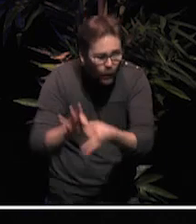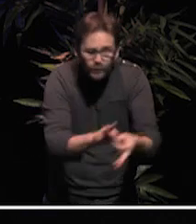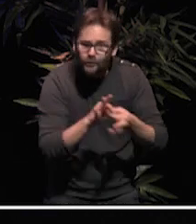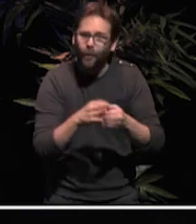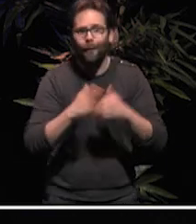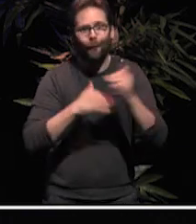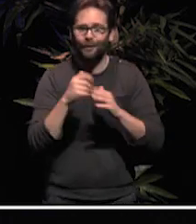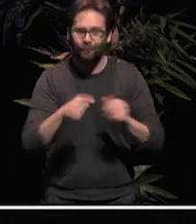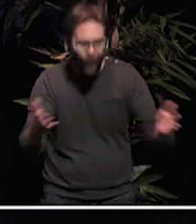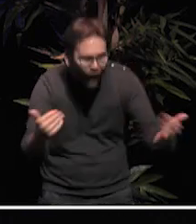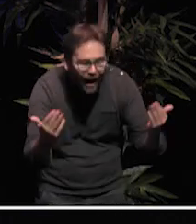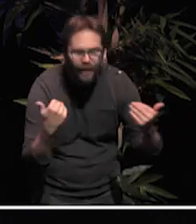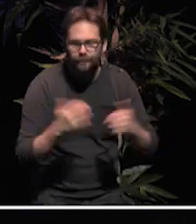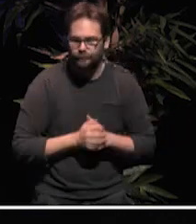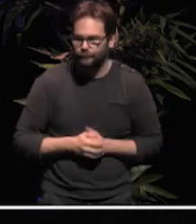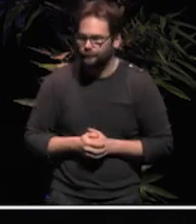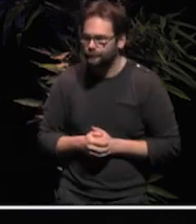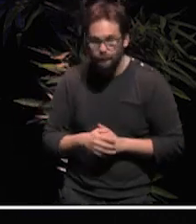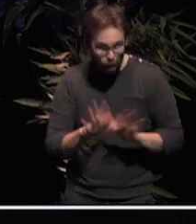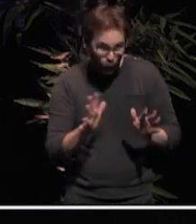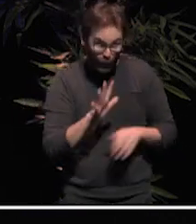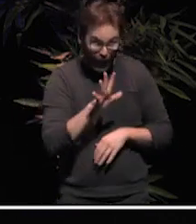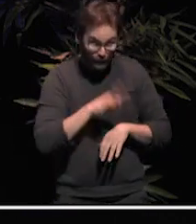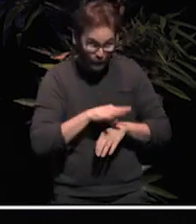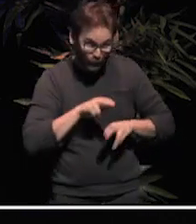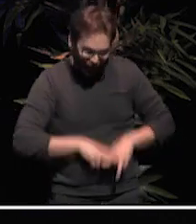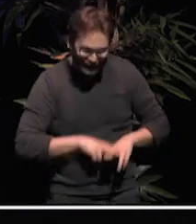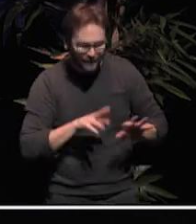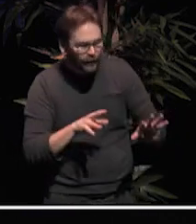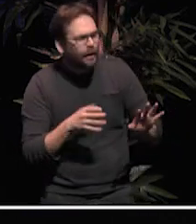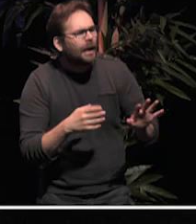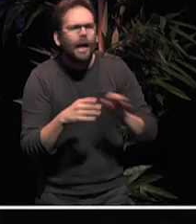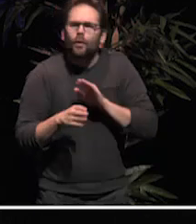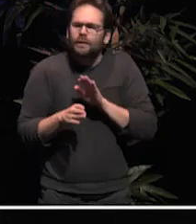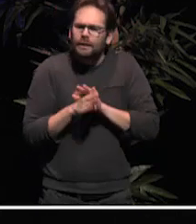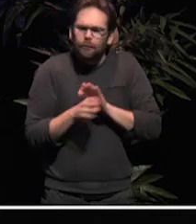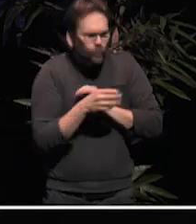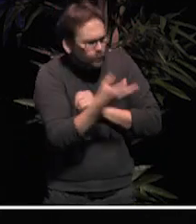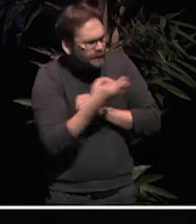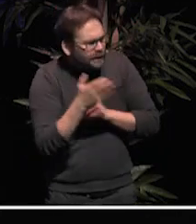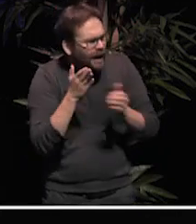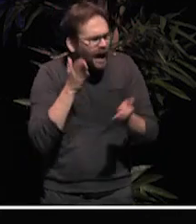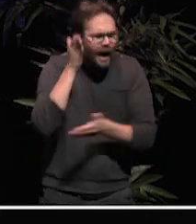reste 5 petites minutes. Oui. Je voudrais qu'on parle, vous en avez parlé au tout début de l'entretien, de la Near-Death